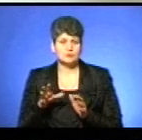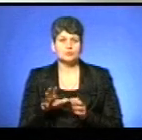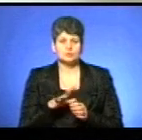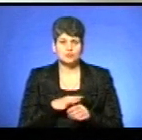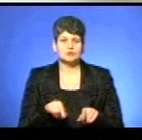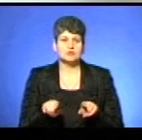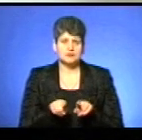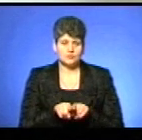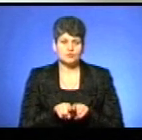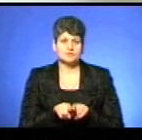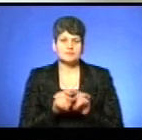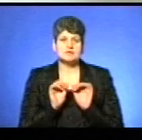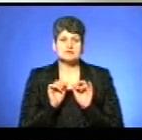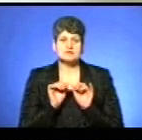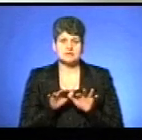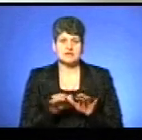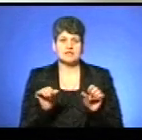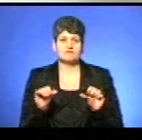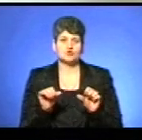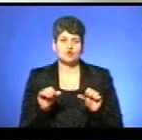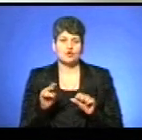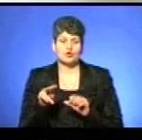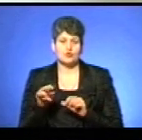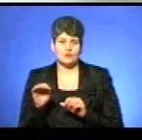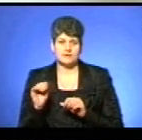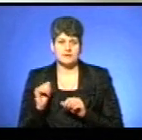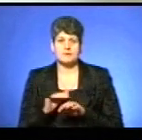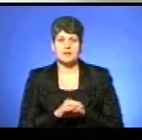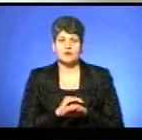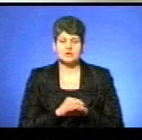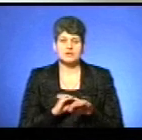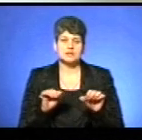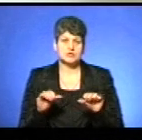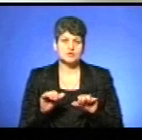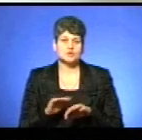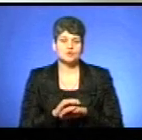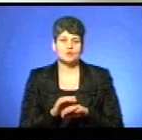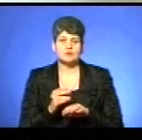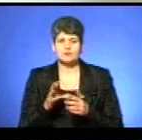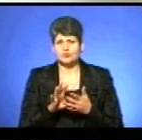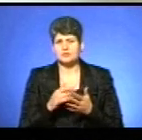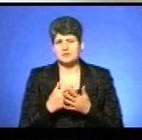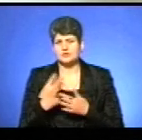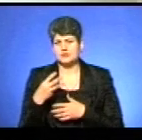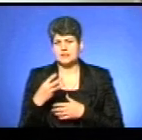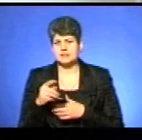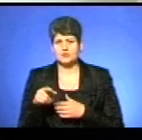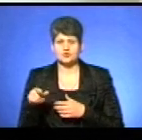ще захід в столові. В нас є благодійна столова, де також було близько 30